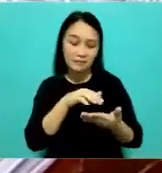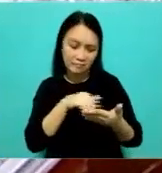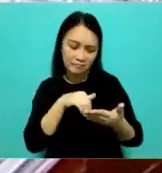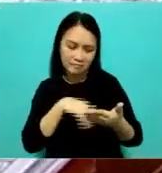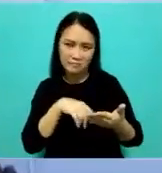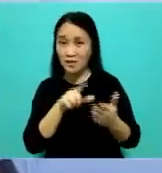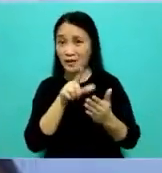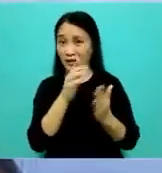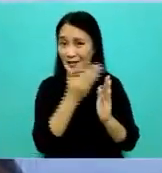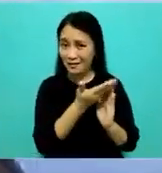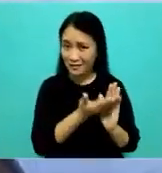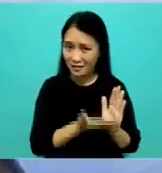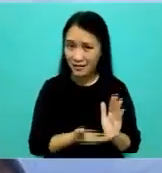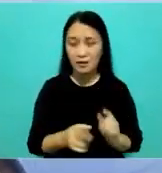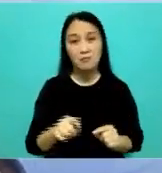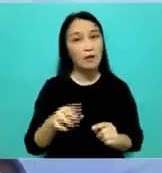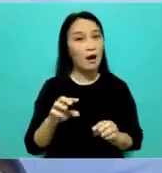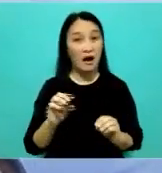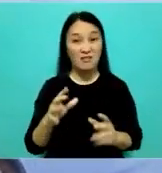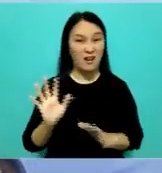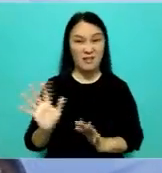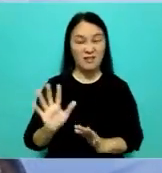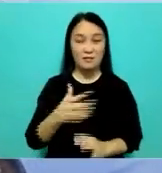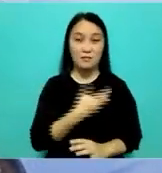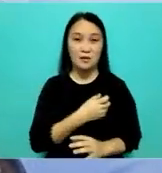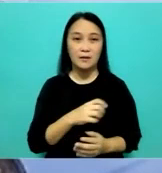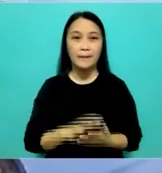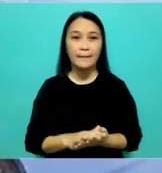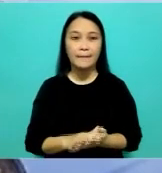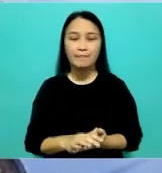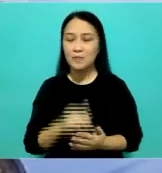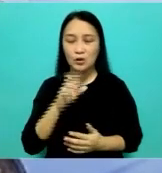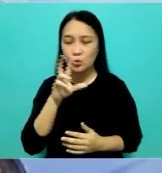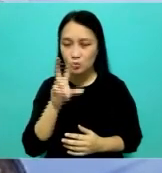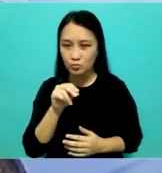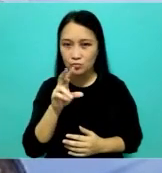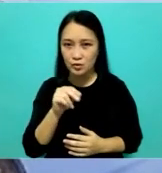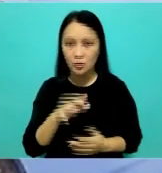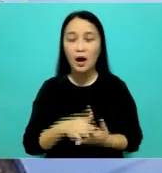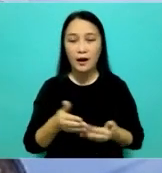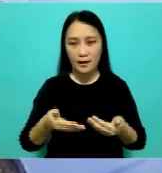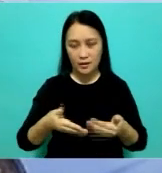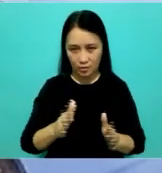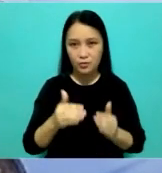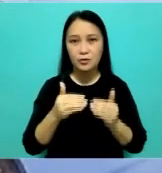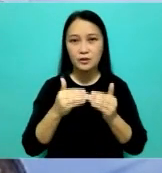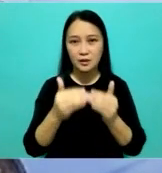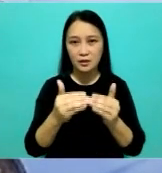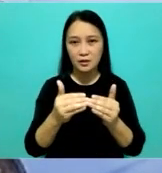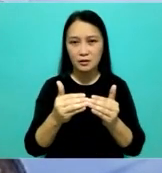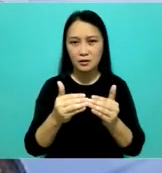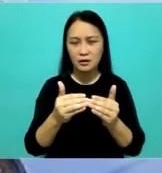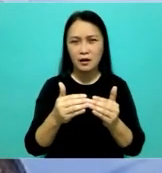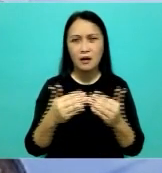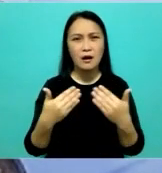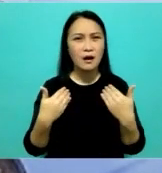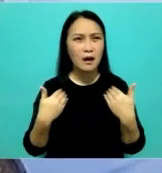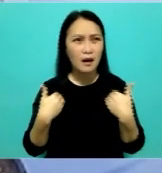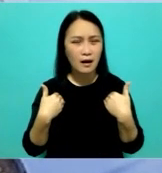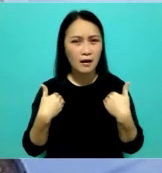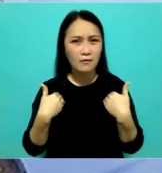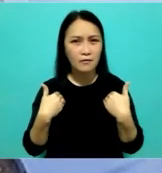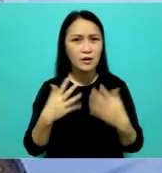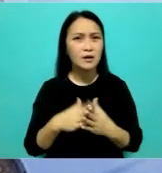are not asking that the beneficiary be delisted from the program. What we're saying is, there is a component in the